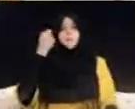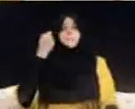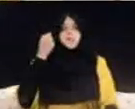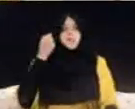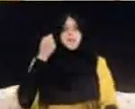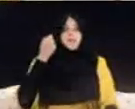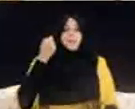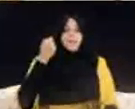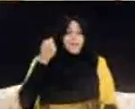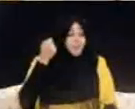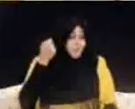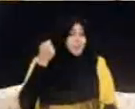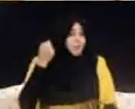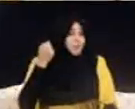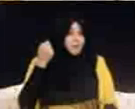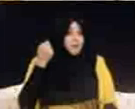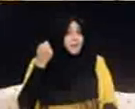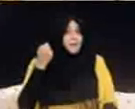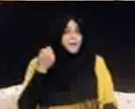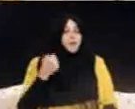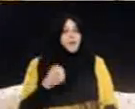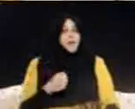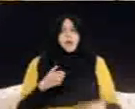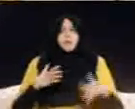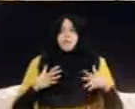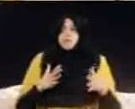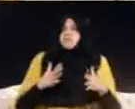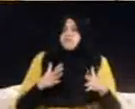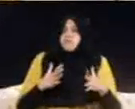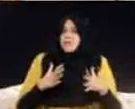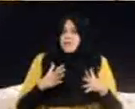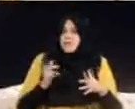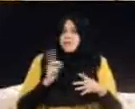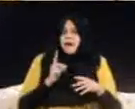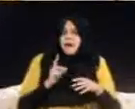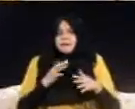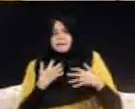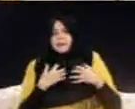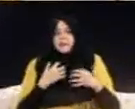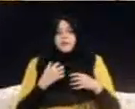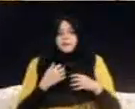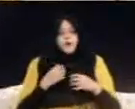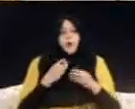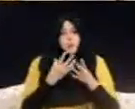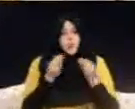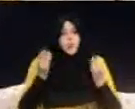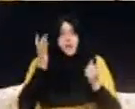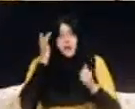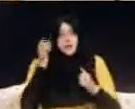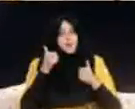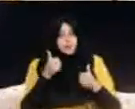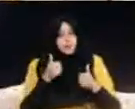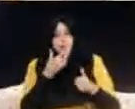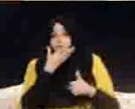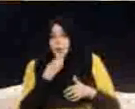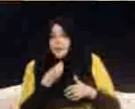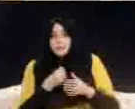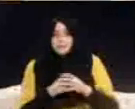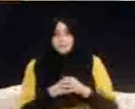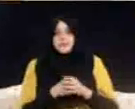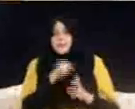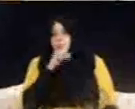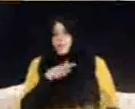الرجلة، يعني الإقدام، الإقدام، يعني صفات جليلة جميلة. لذلك صدق النبي صلى